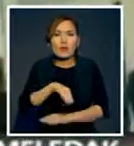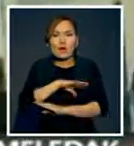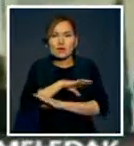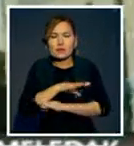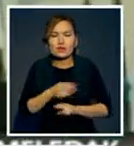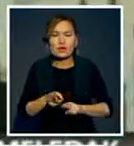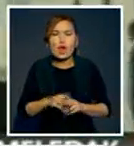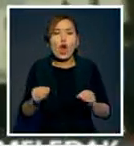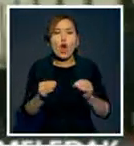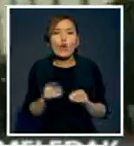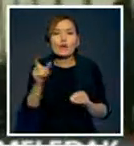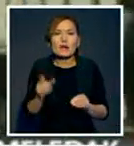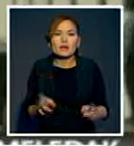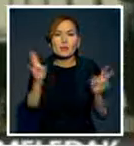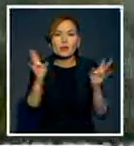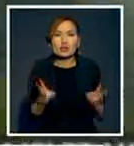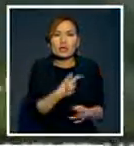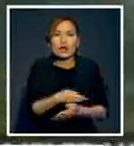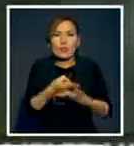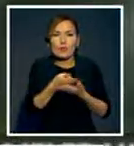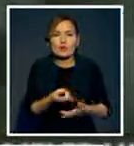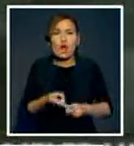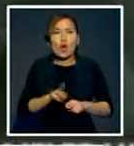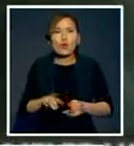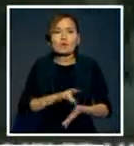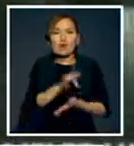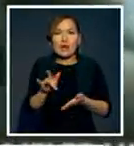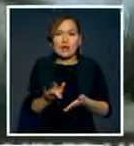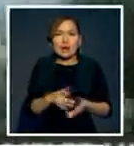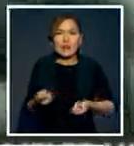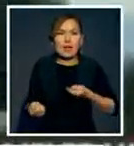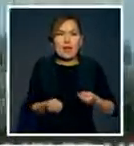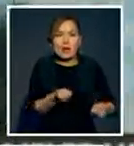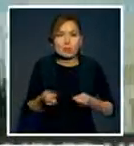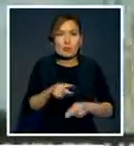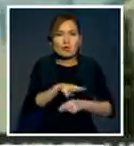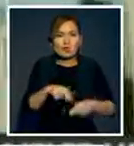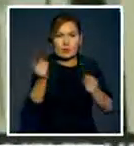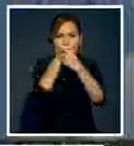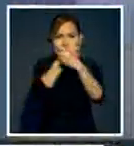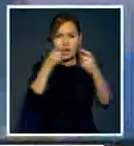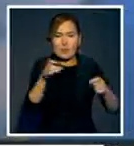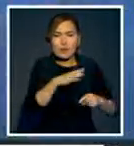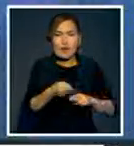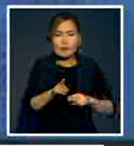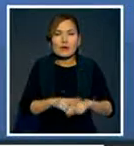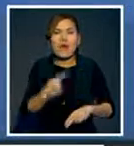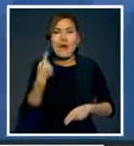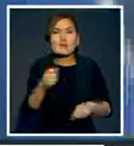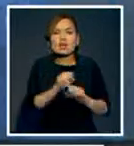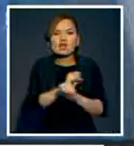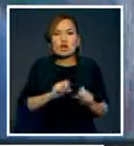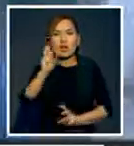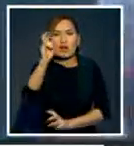тапты. Тағы ондаған кісі жараланған. Мұны бүгін осы қаланың әкімшілігі хабарлады. Куәгерлердің сөзінше, бірінші жарылыс